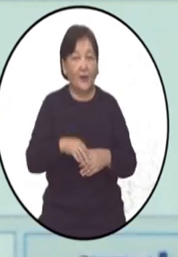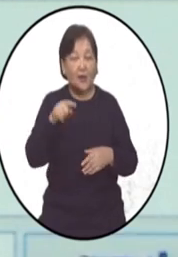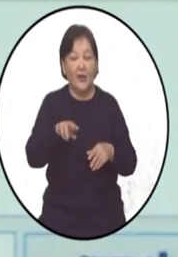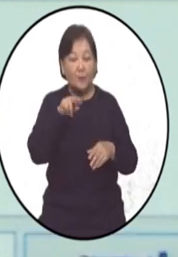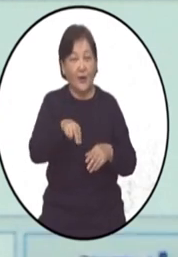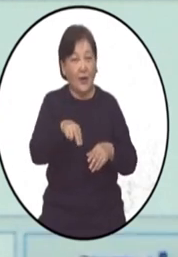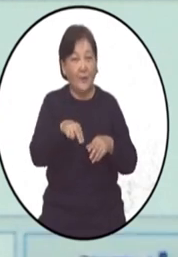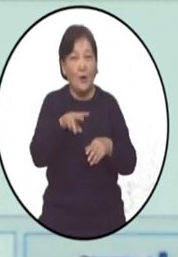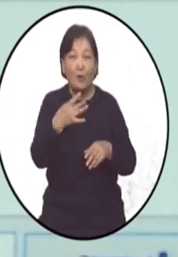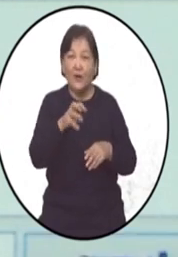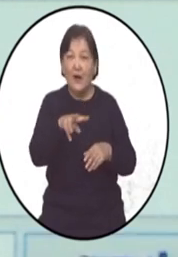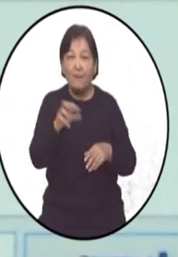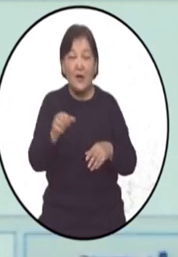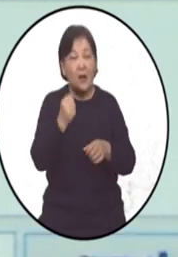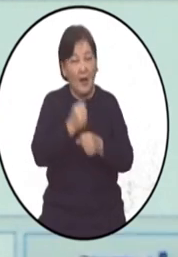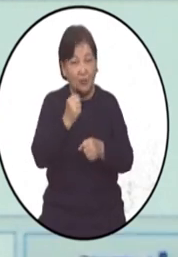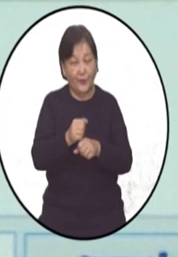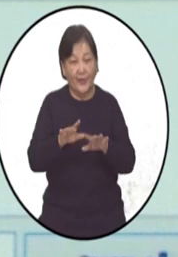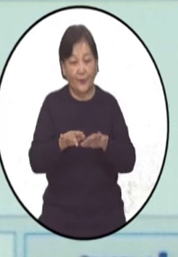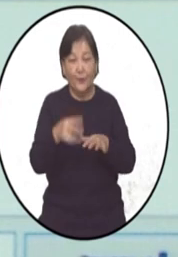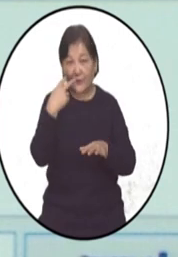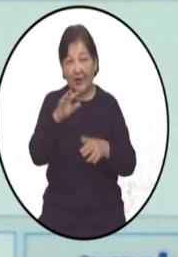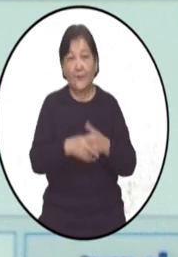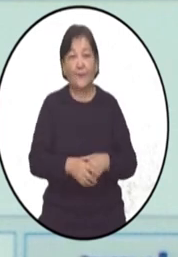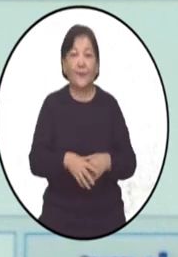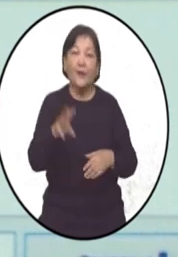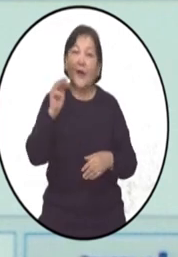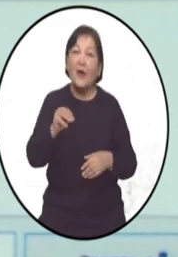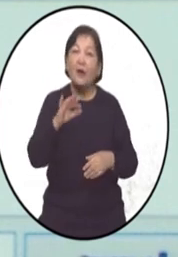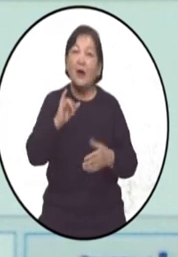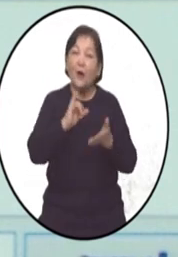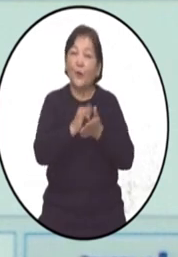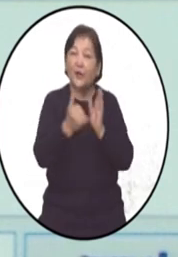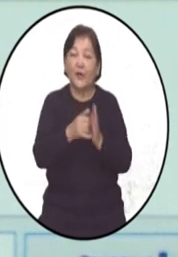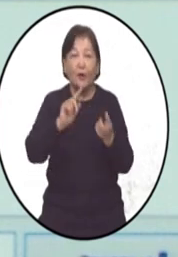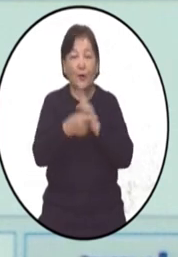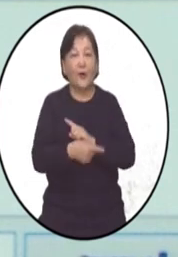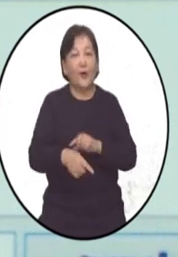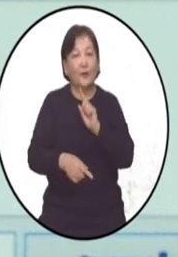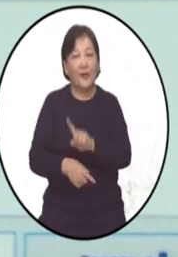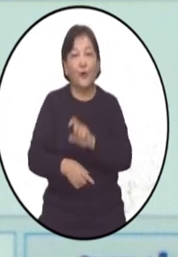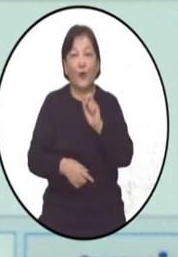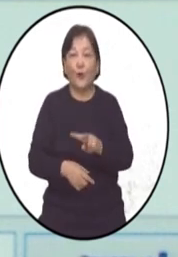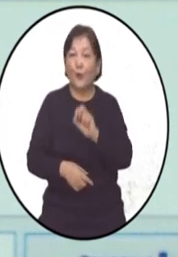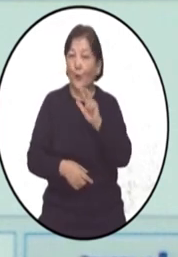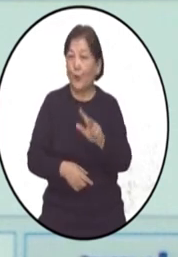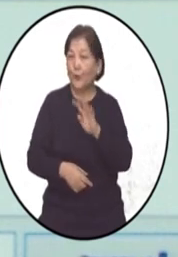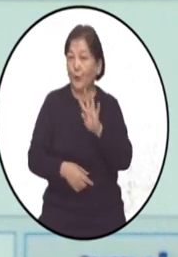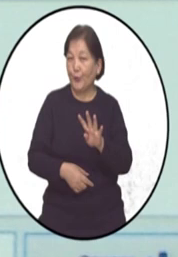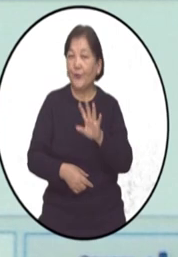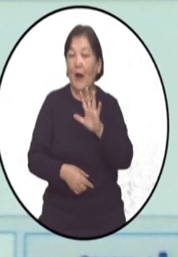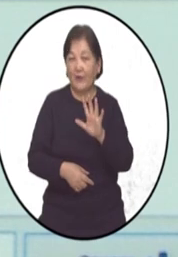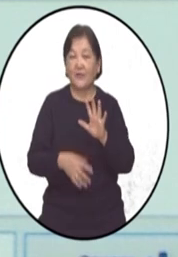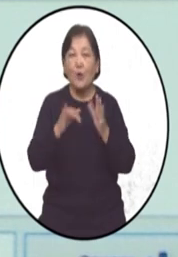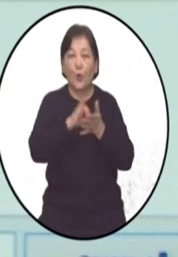ажиллууллаа. За одоо энийхээ утгыг оруул гэж байна. За энэ дээр төрний авсан жишээ гэж чинь 1 2 3 4 5 гэсэн